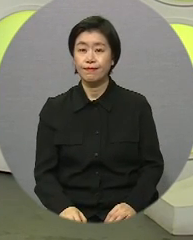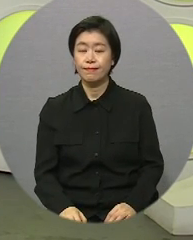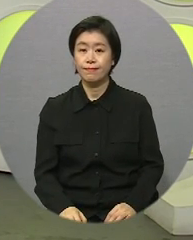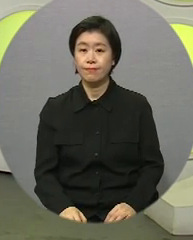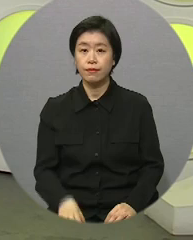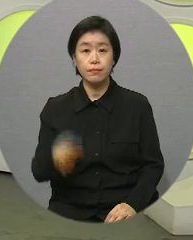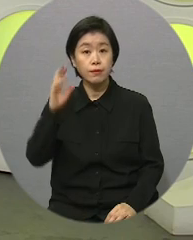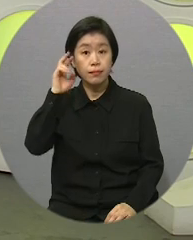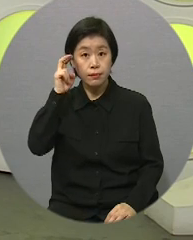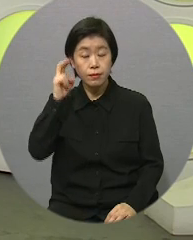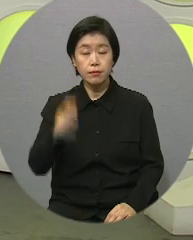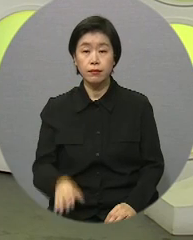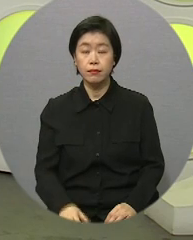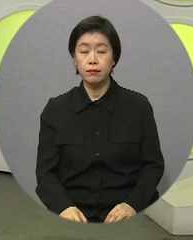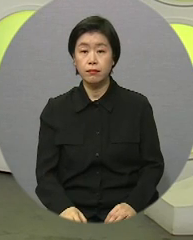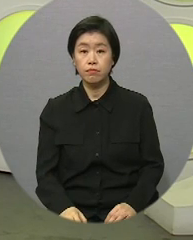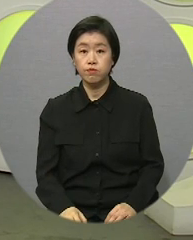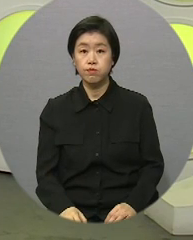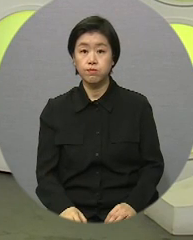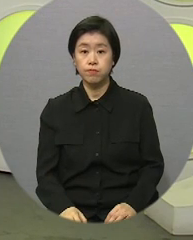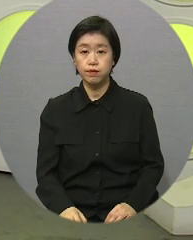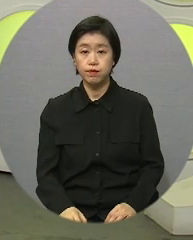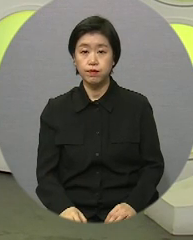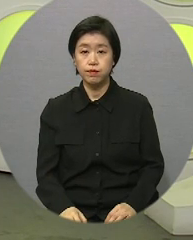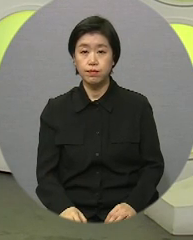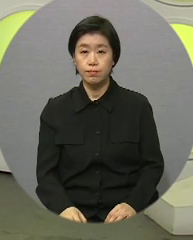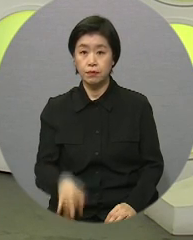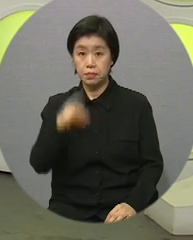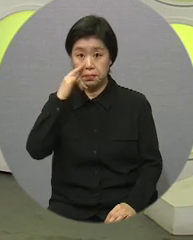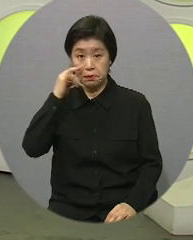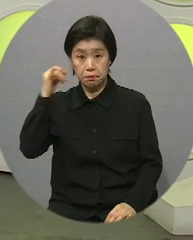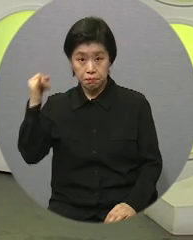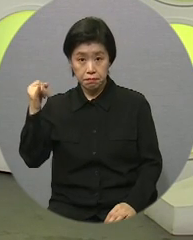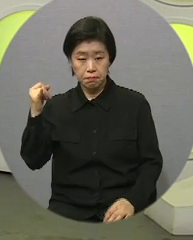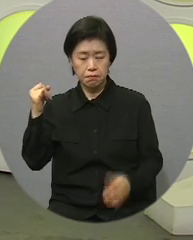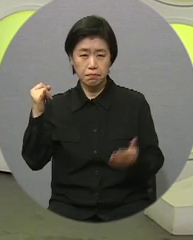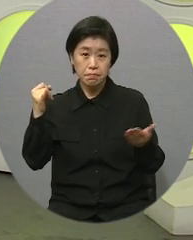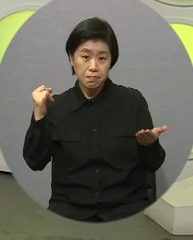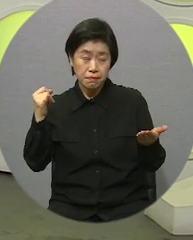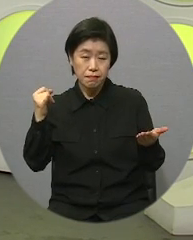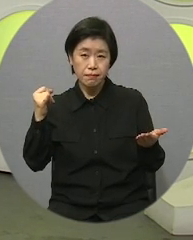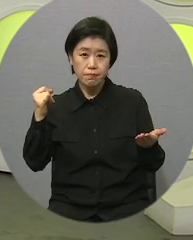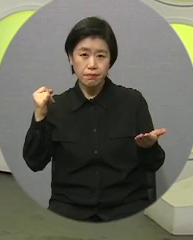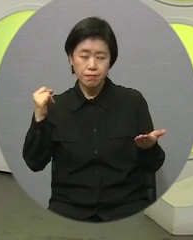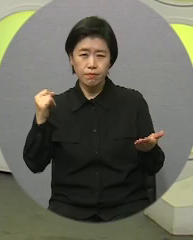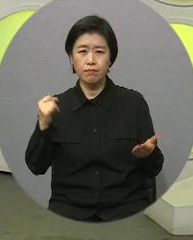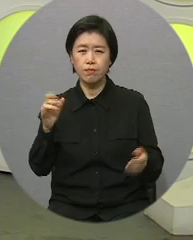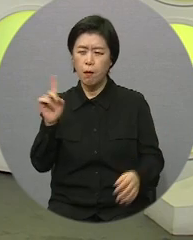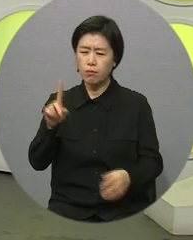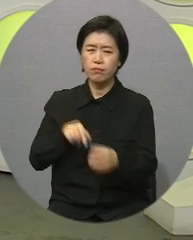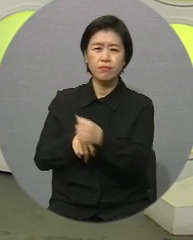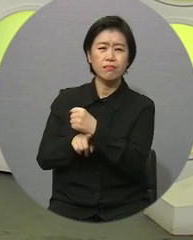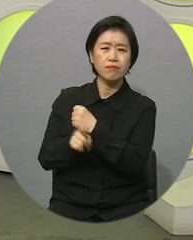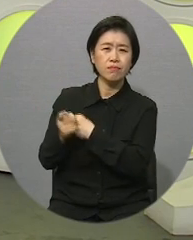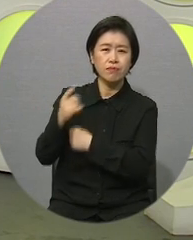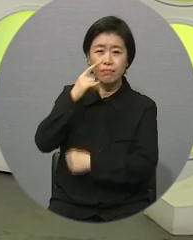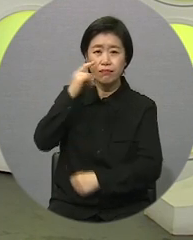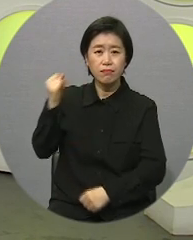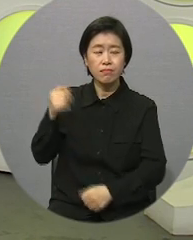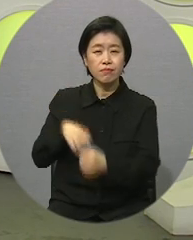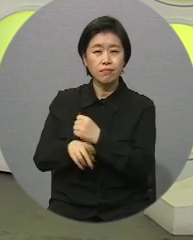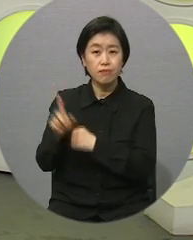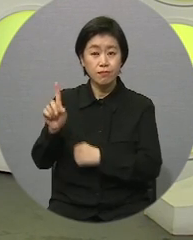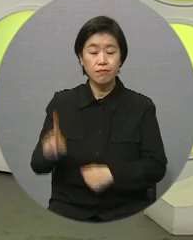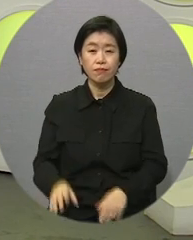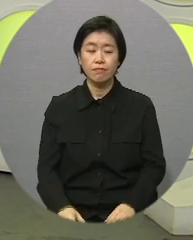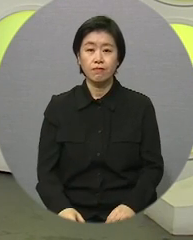혹시 어머님은 어 우리 홍수환 씨에게 어떤 의미인지 그것도 좀 알고 싶습니다 우리